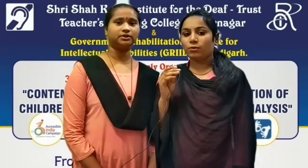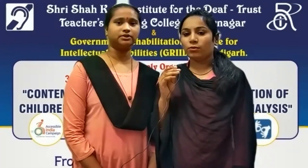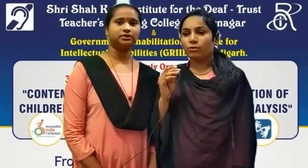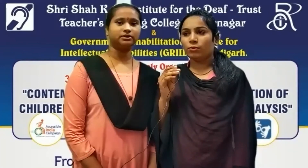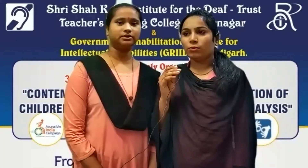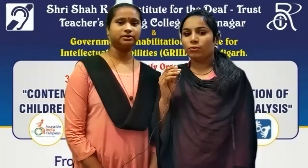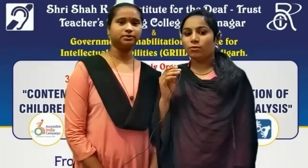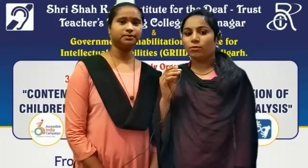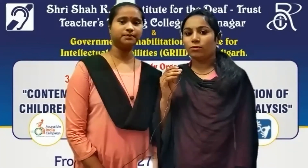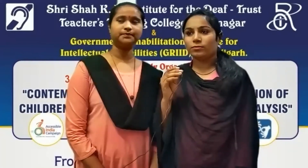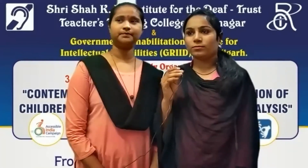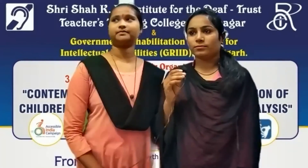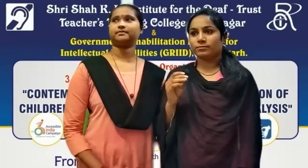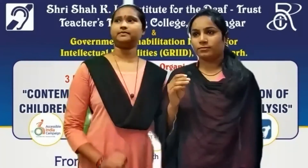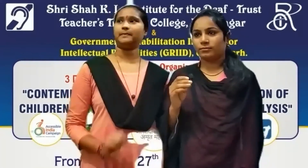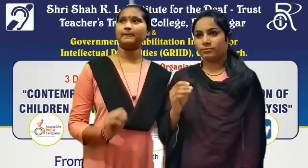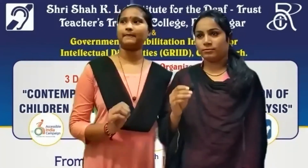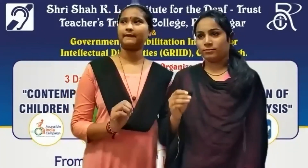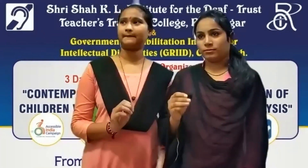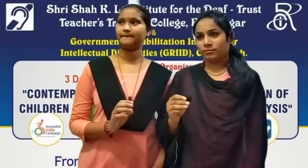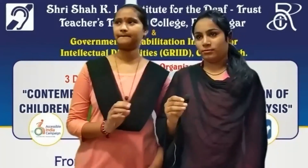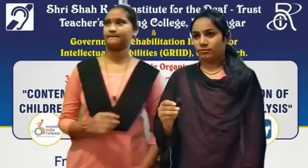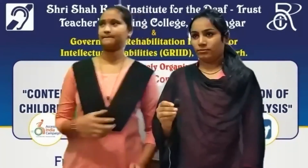पुरुषोत्तम गुरु तु।